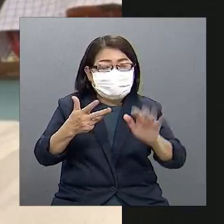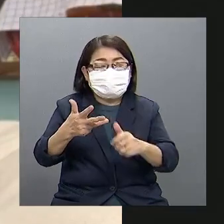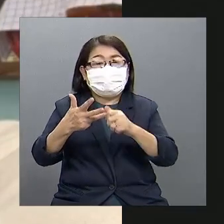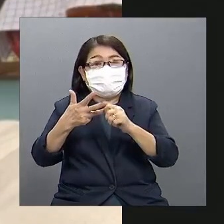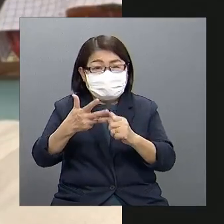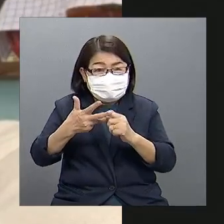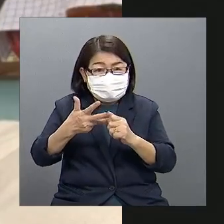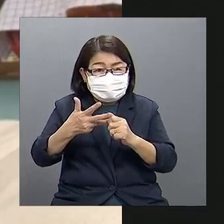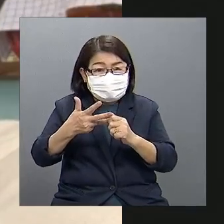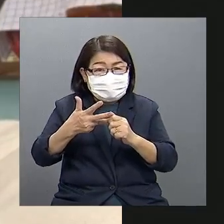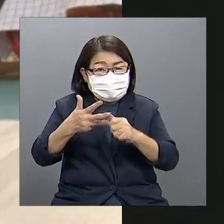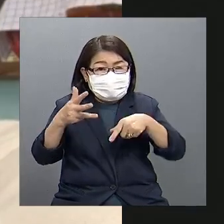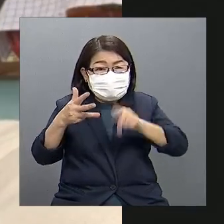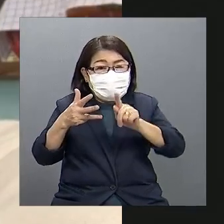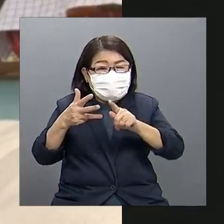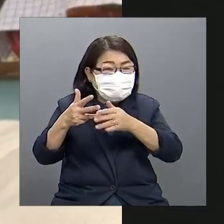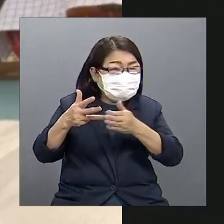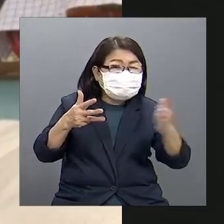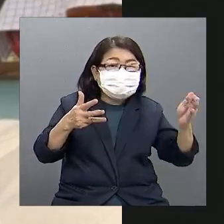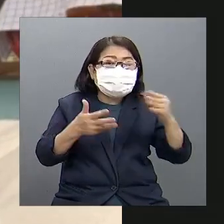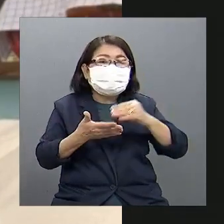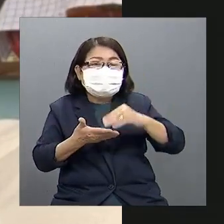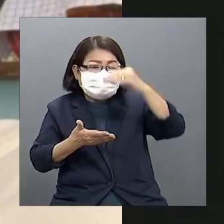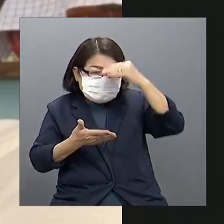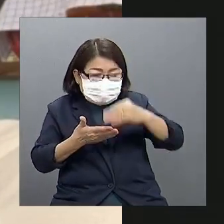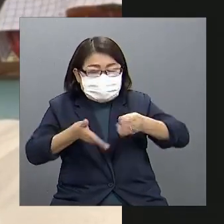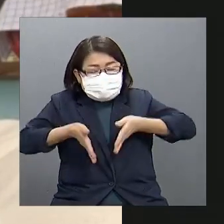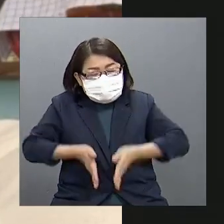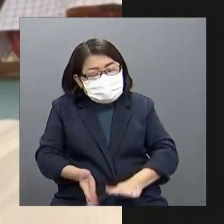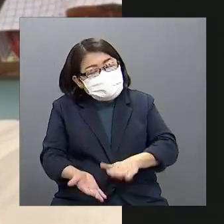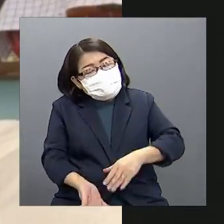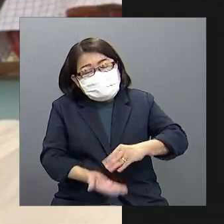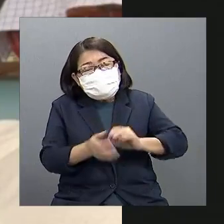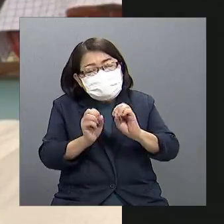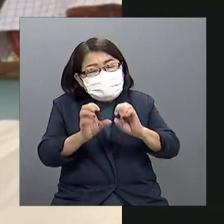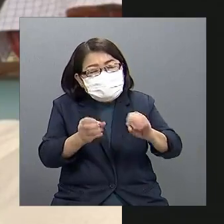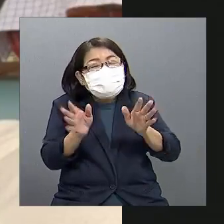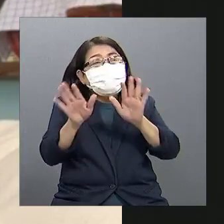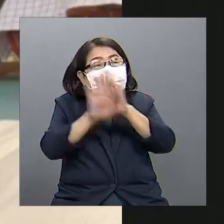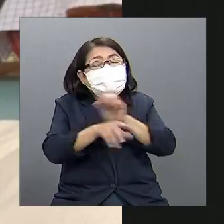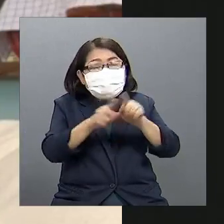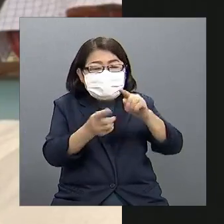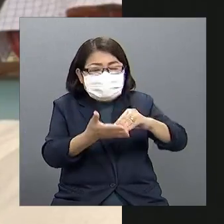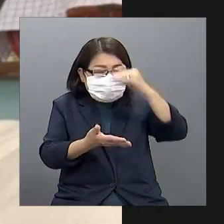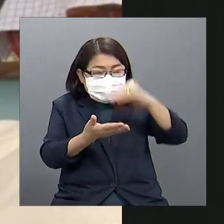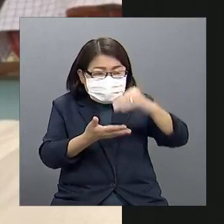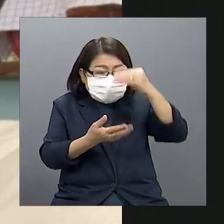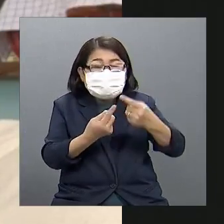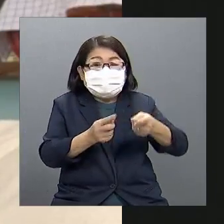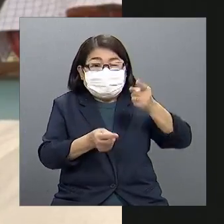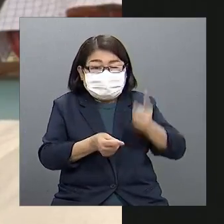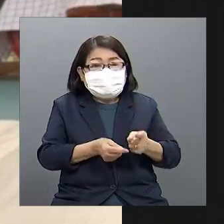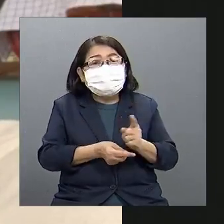เรียนจริงๆเด็กเป็นวัยเรียนทุกช่วงวัยนะ ค ะแต่ว่าเราไปเรียกเทียบเคียงกับตอนที่เริ่มเข้าโรงเรียนซึ่งเขาจะมีเรื่องไปโร